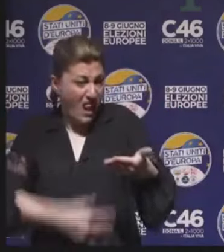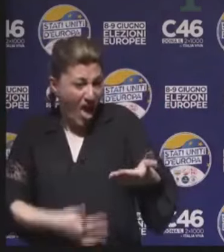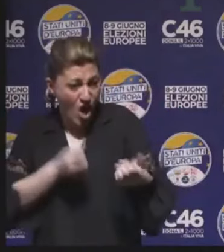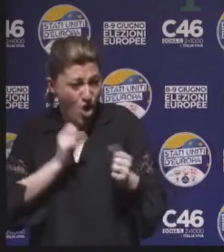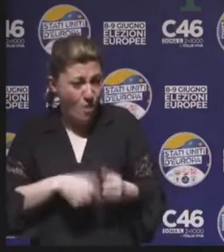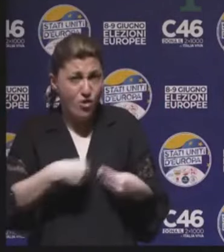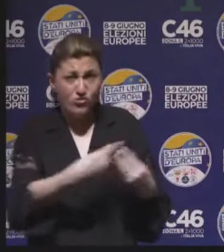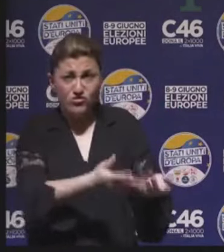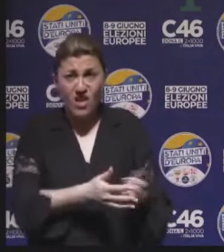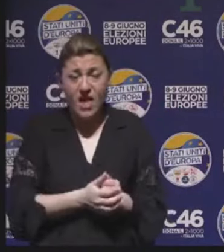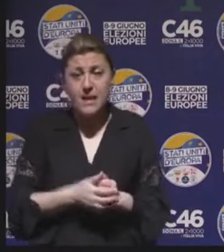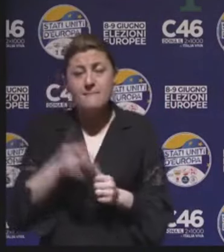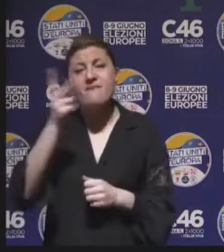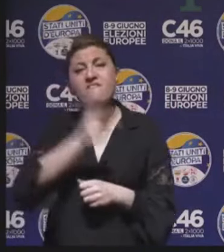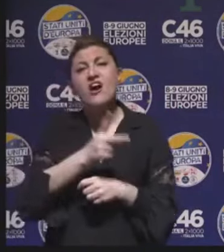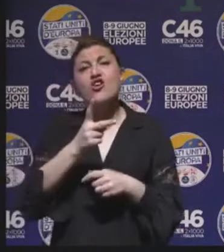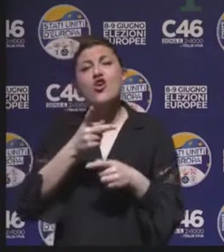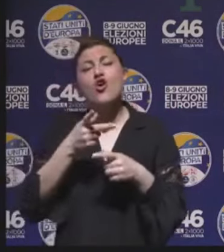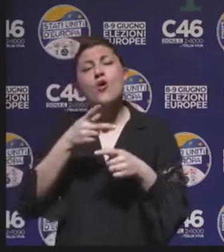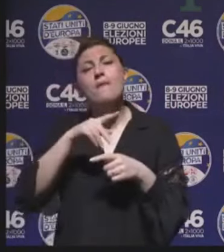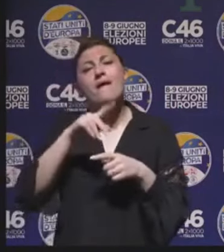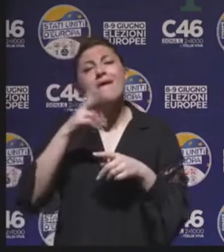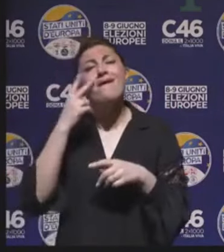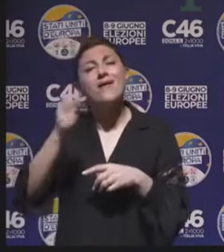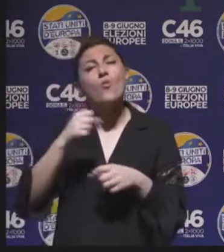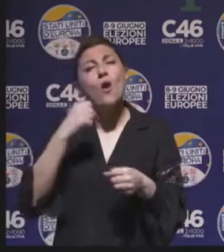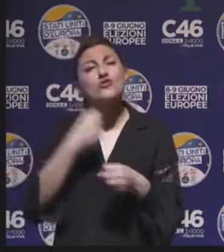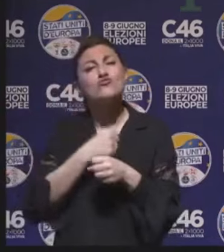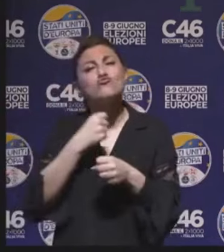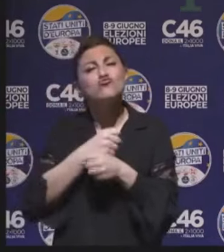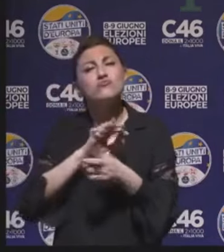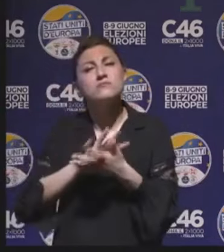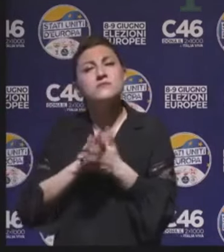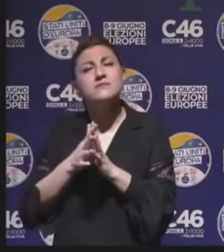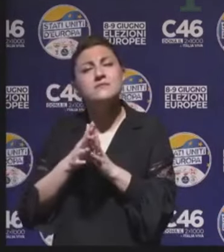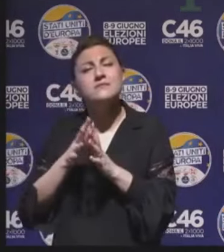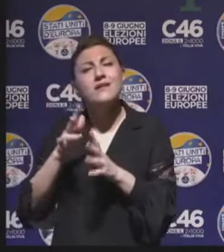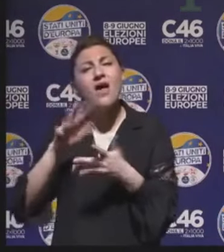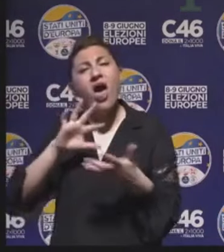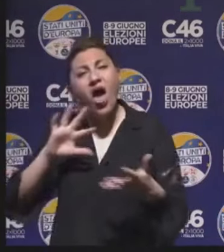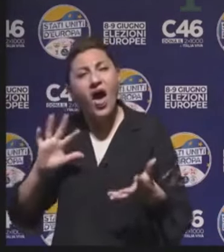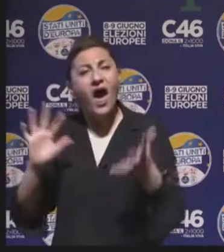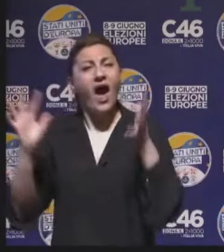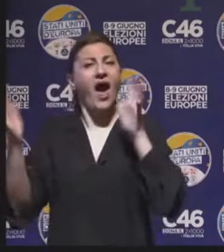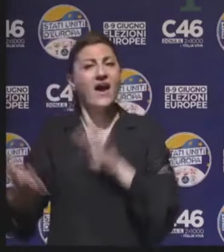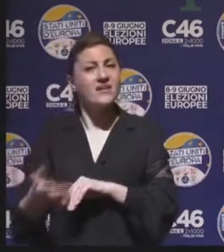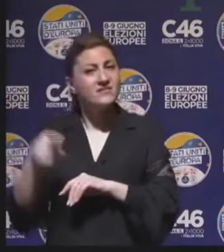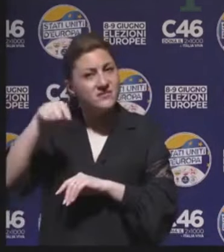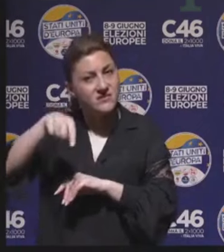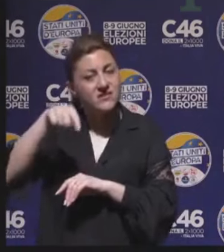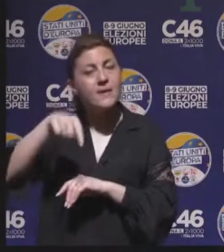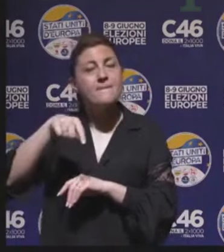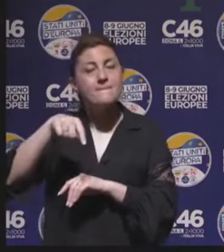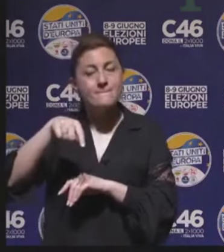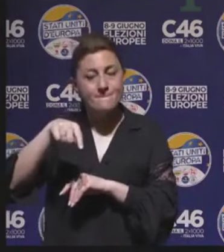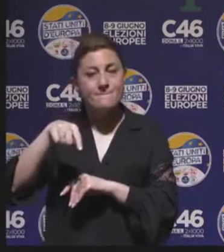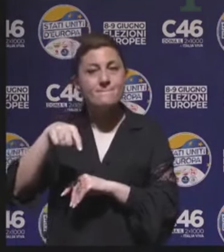incredibile del Jobs Act non è nemmeno sui contenuti perché poi si può discutere una parte della della riforma è